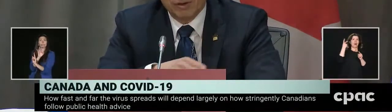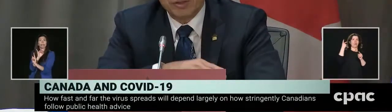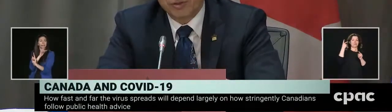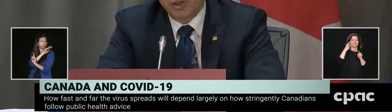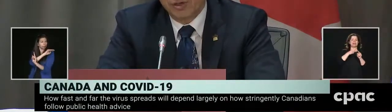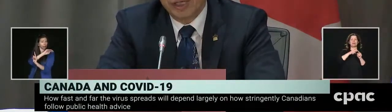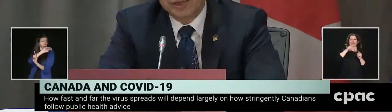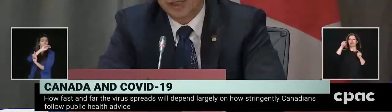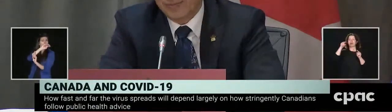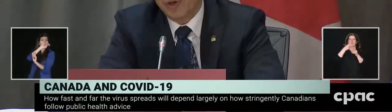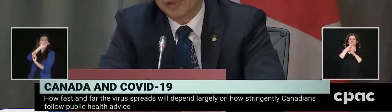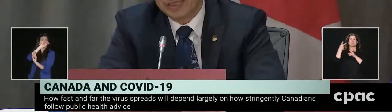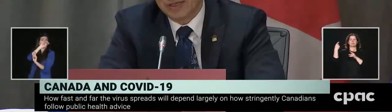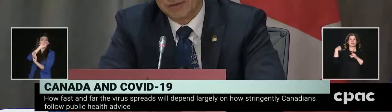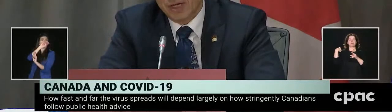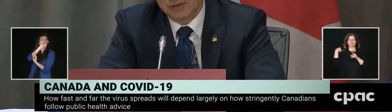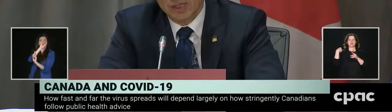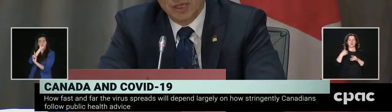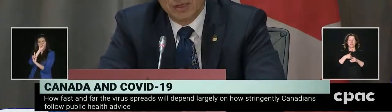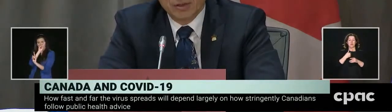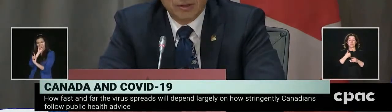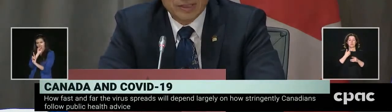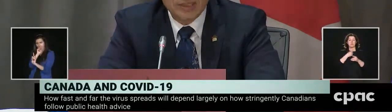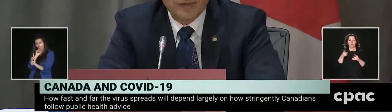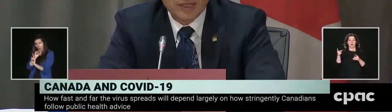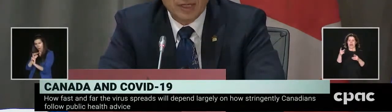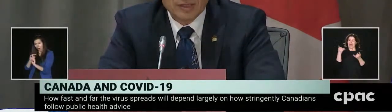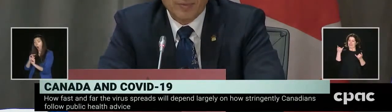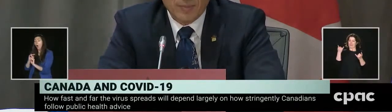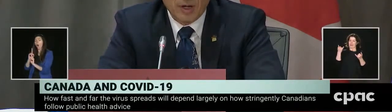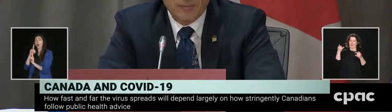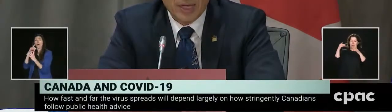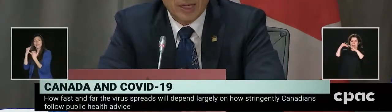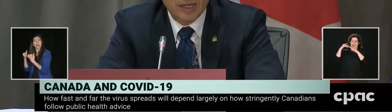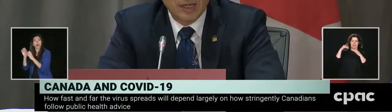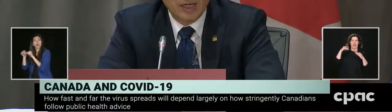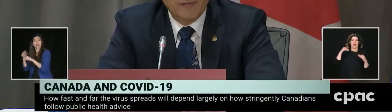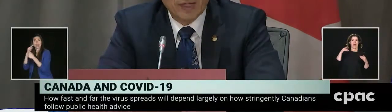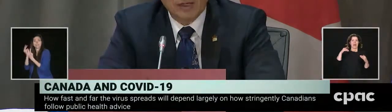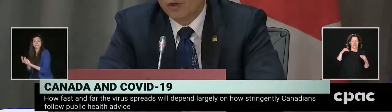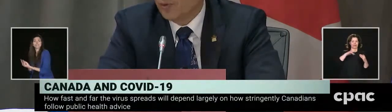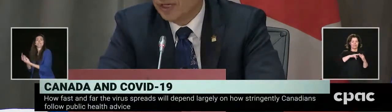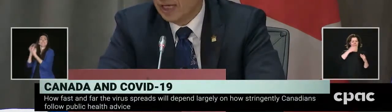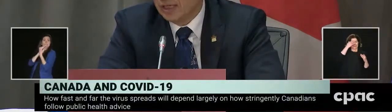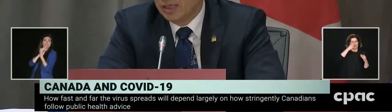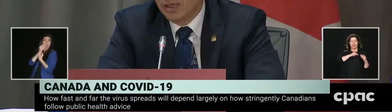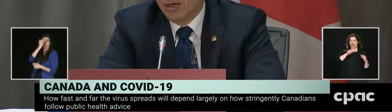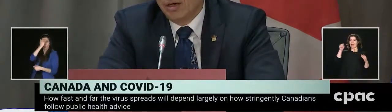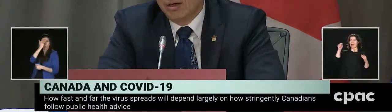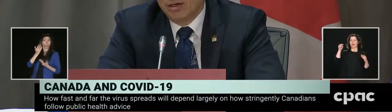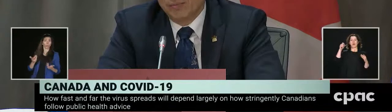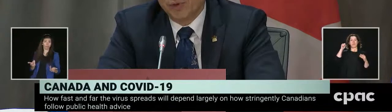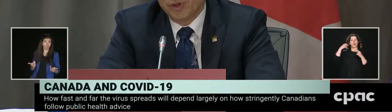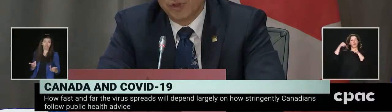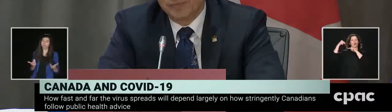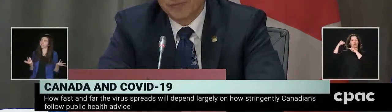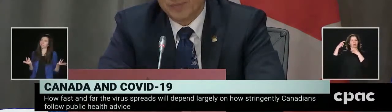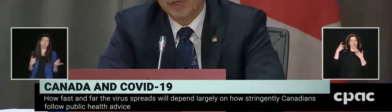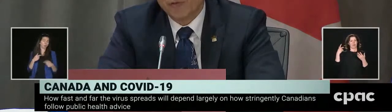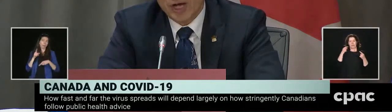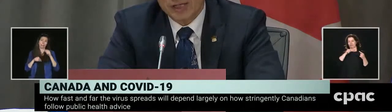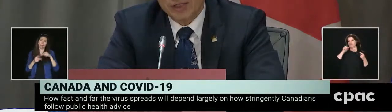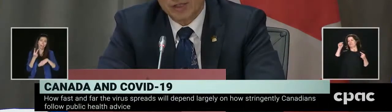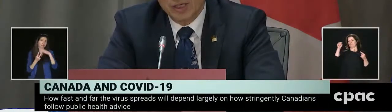que maintenant, on est sur la pente descendante. Donc, c'est difficile à ce moment, mais avec nos modèles, on